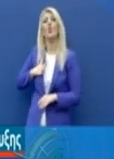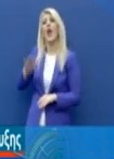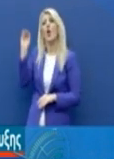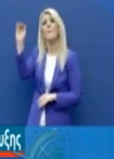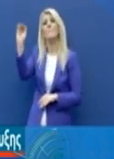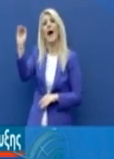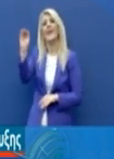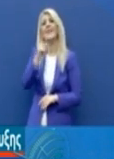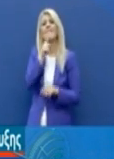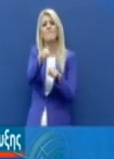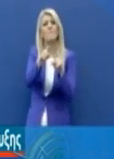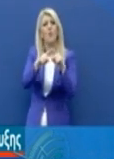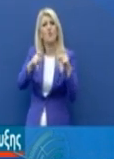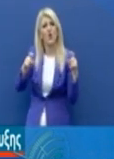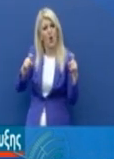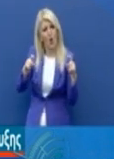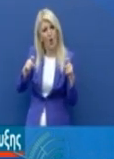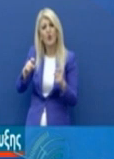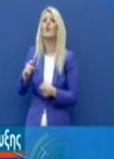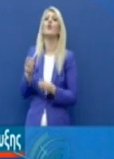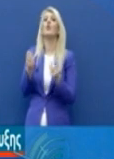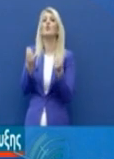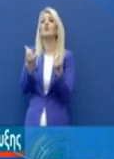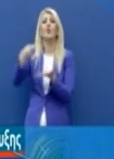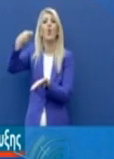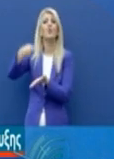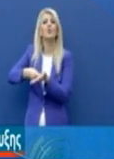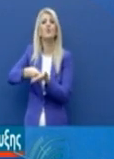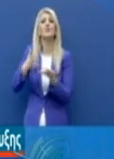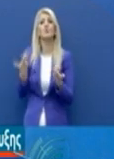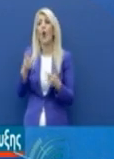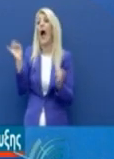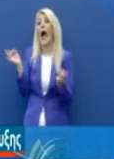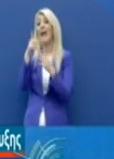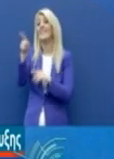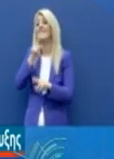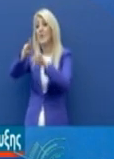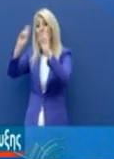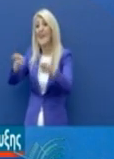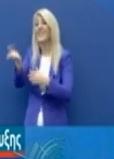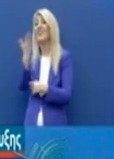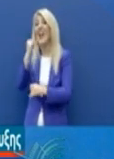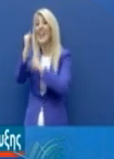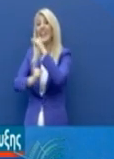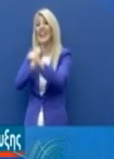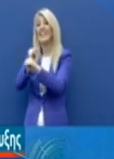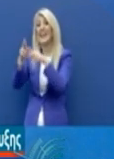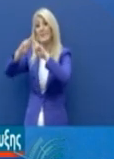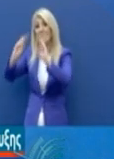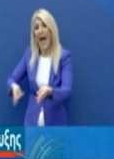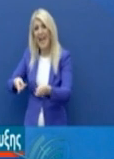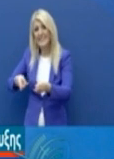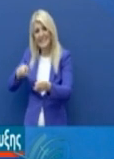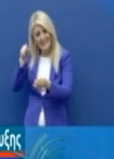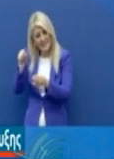είτε SMS από την επιχείρηση με την ημερομηνία, τα στοιχεία του και την ώρα συγκεκριμένης παραλαβής. Έξω από τα καταστήματα δεν θα